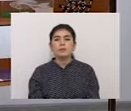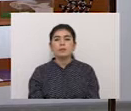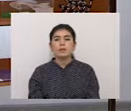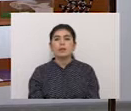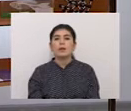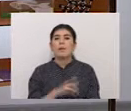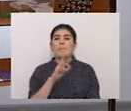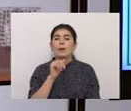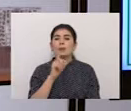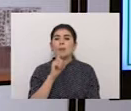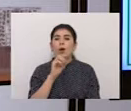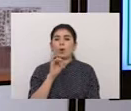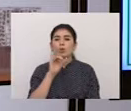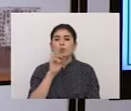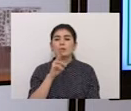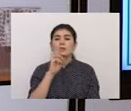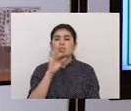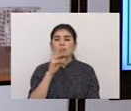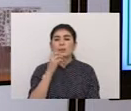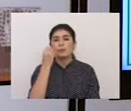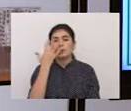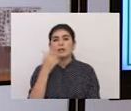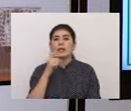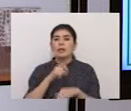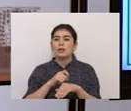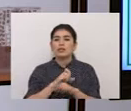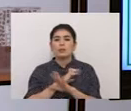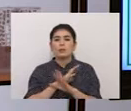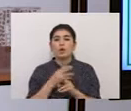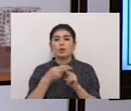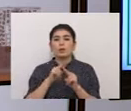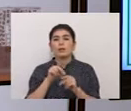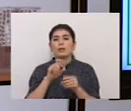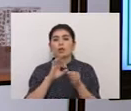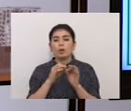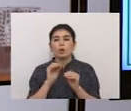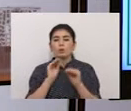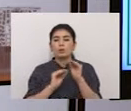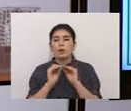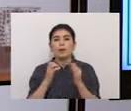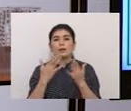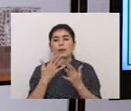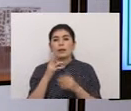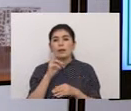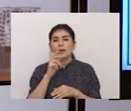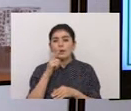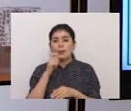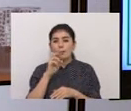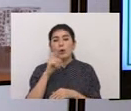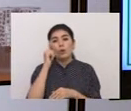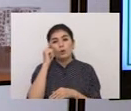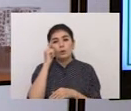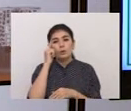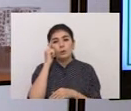Badbaxt ul kishidirki, anga so'z ta'sir qilmas. Ushbu gap tuzilishiga ko'ra qanday gap? O'ylab